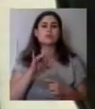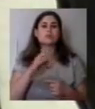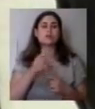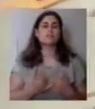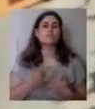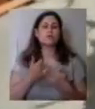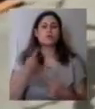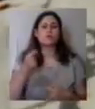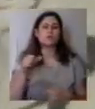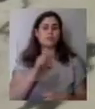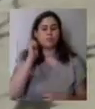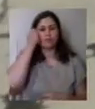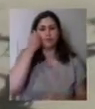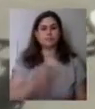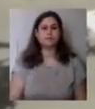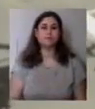хвилиною мовчання.